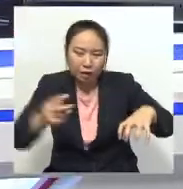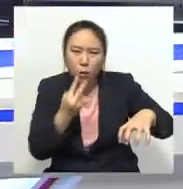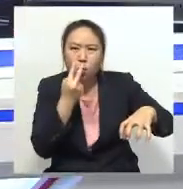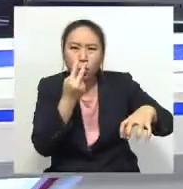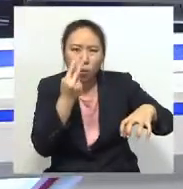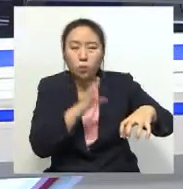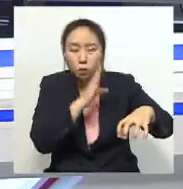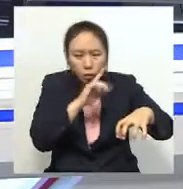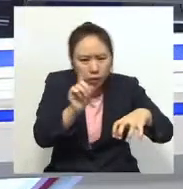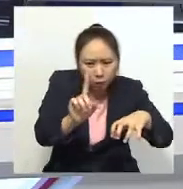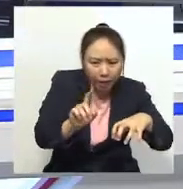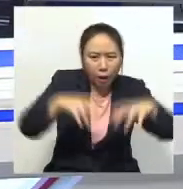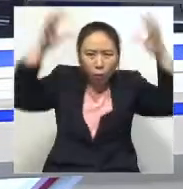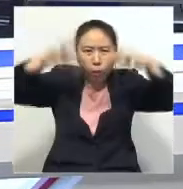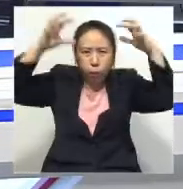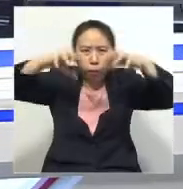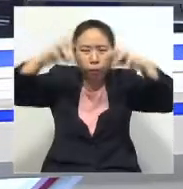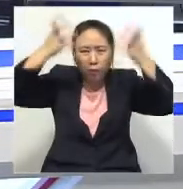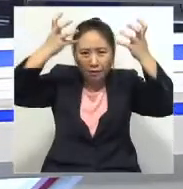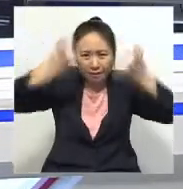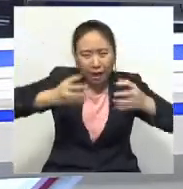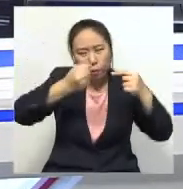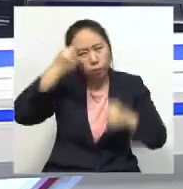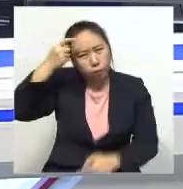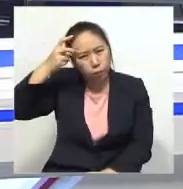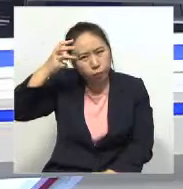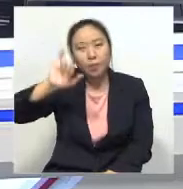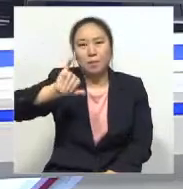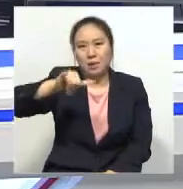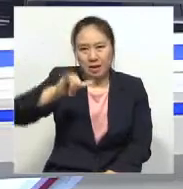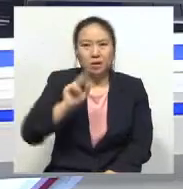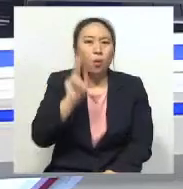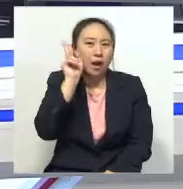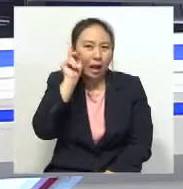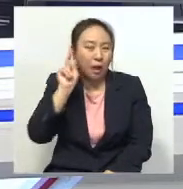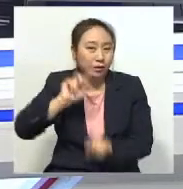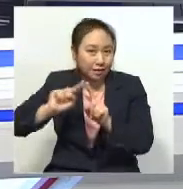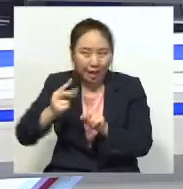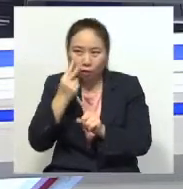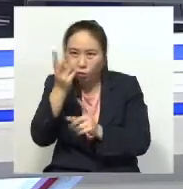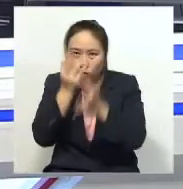ระดับน้ำหากพื้นที่ไหนที่มีฝนตกหนักฝนตกต่อเนื่องก็อาจจะต้องติดตามสถานการณ์อย่างใกล้ชิดด้วยค่ะ